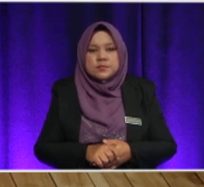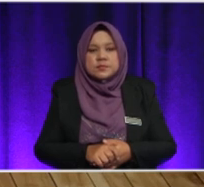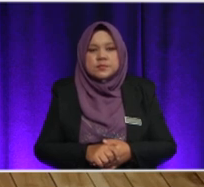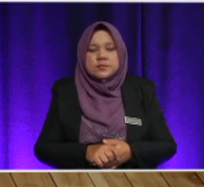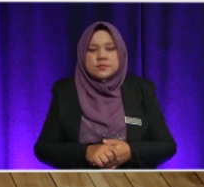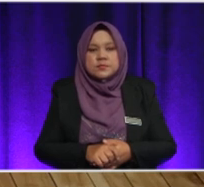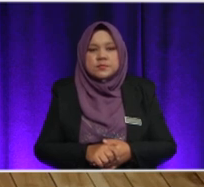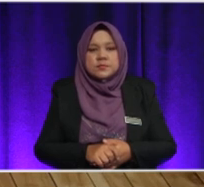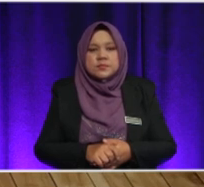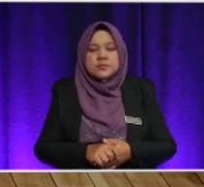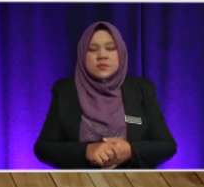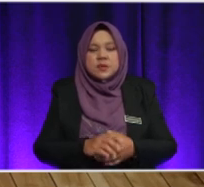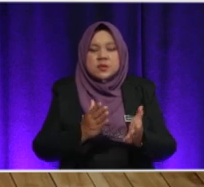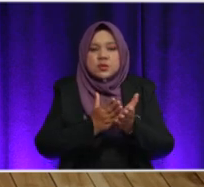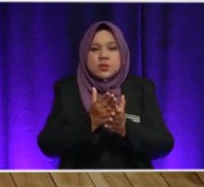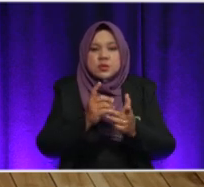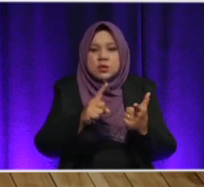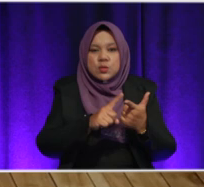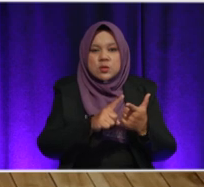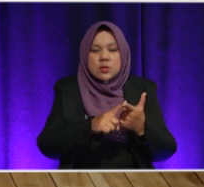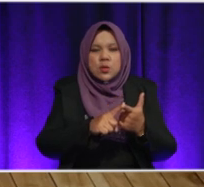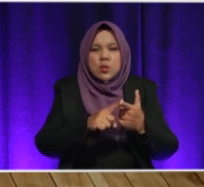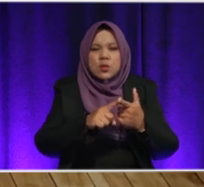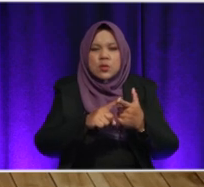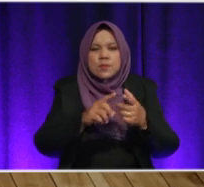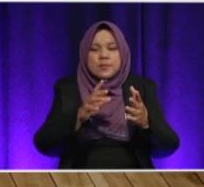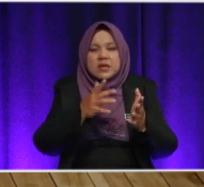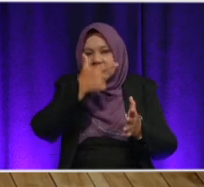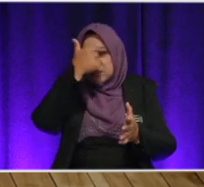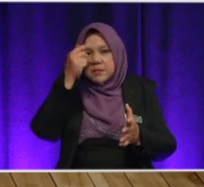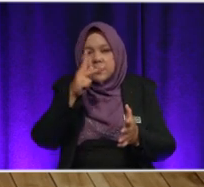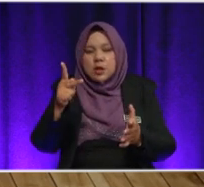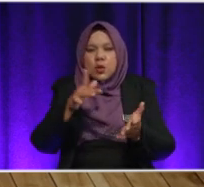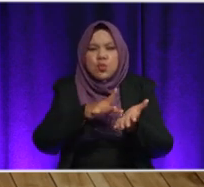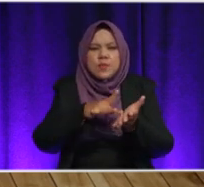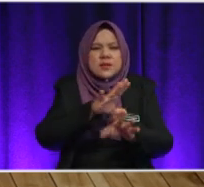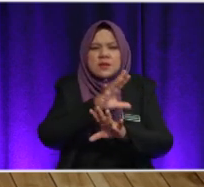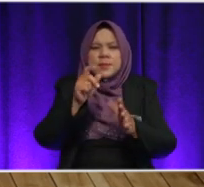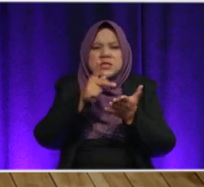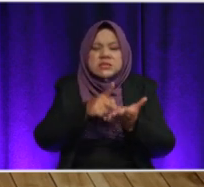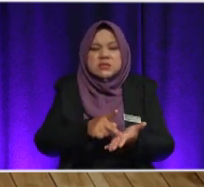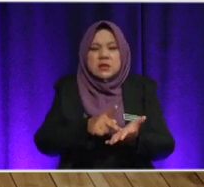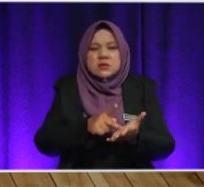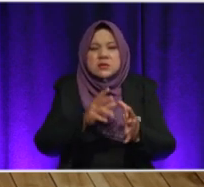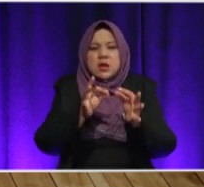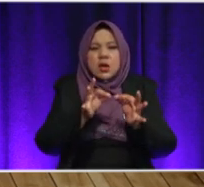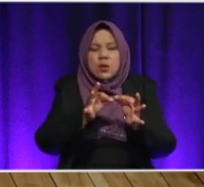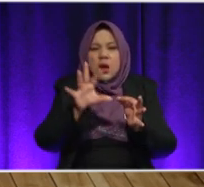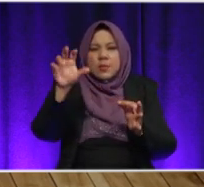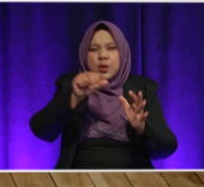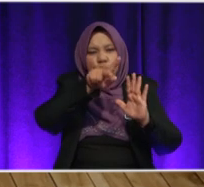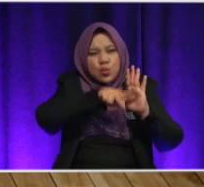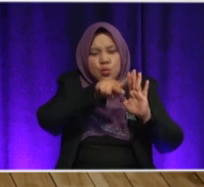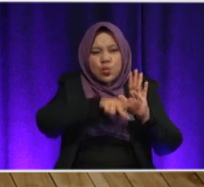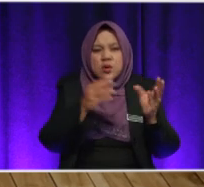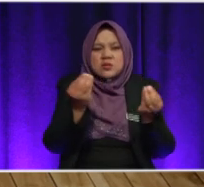nih seterusnya adalah menyebabkan kerani kalau kita ambil kurang dus ubak Jadi